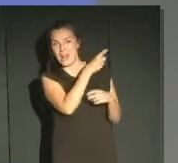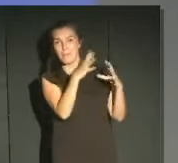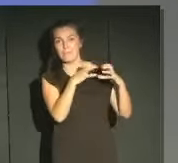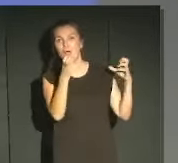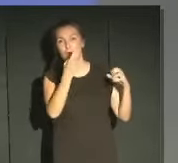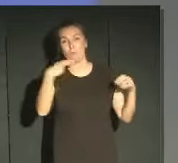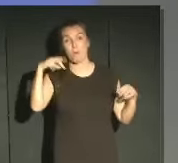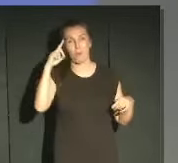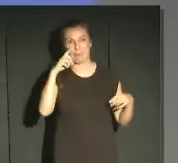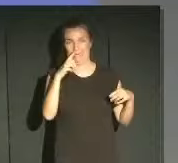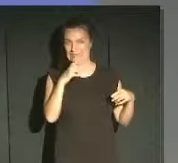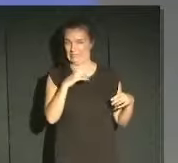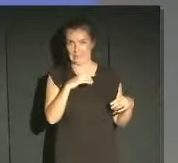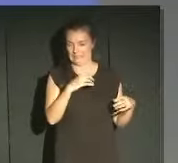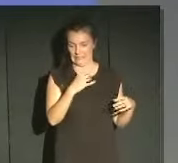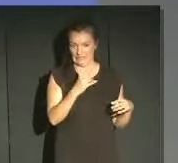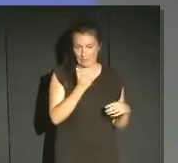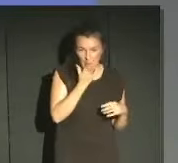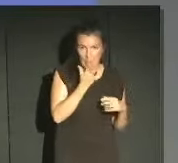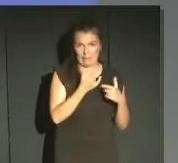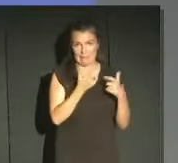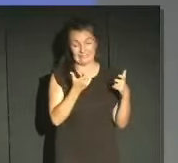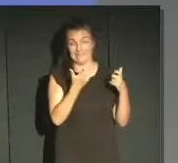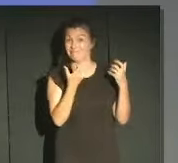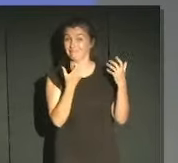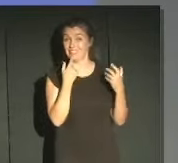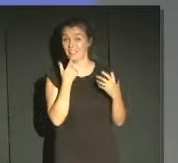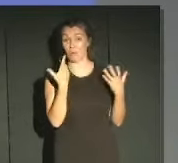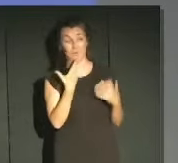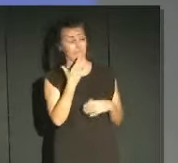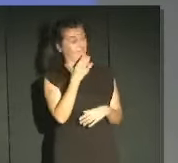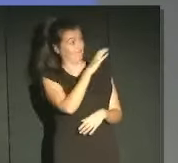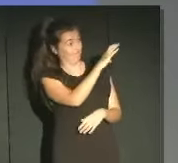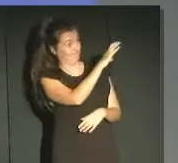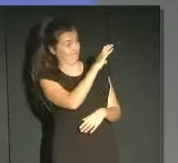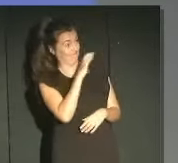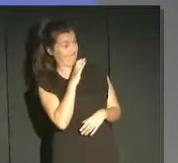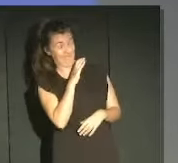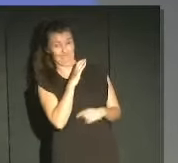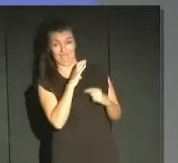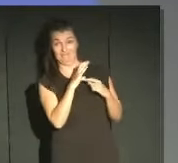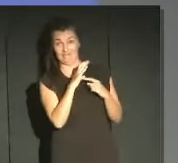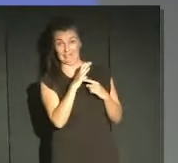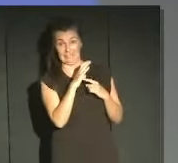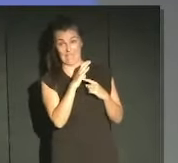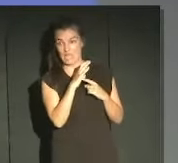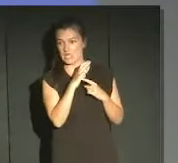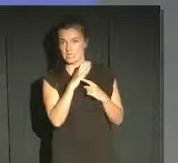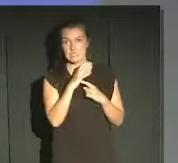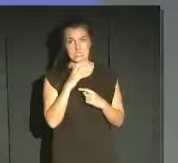européen c'est 601 million d'euros peuvent s'avérer